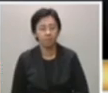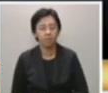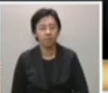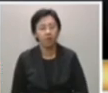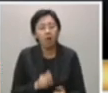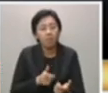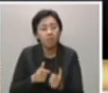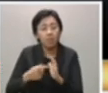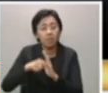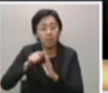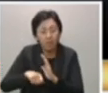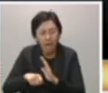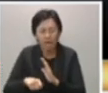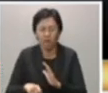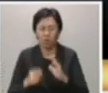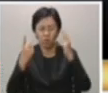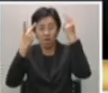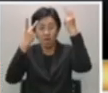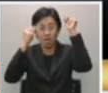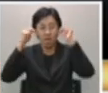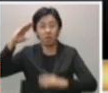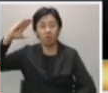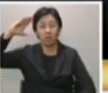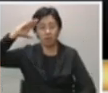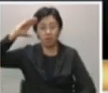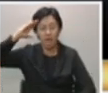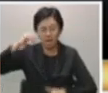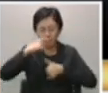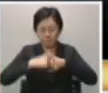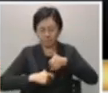ออกของพลเอกประยุทธ์จันทร์โอชา